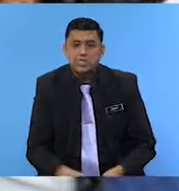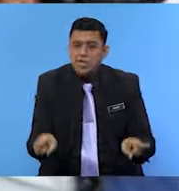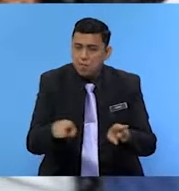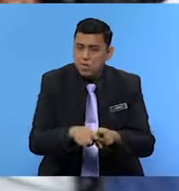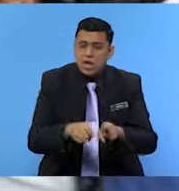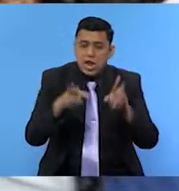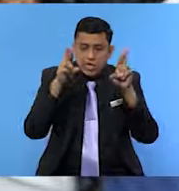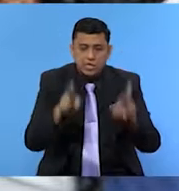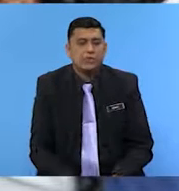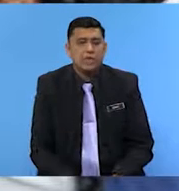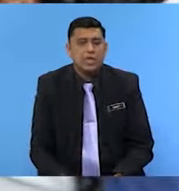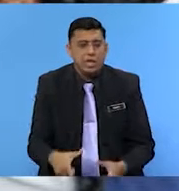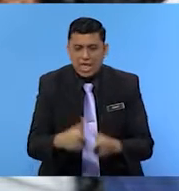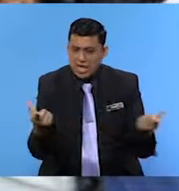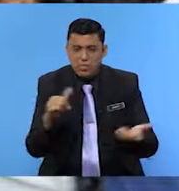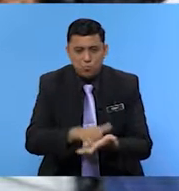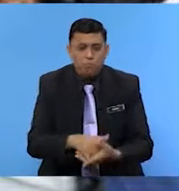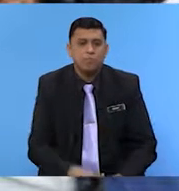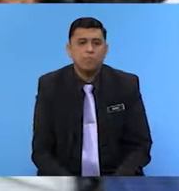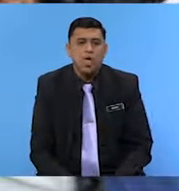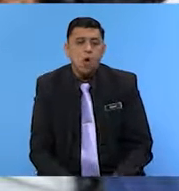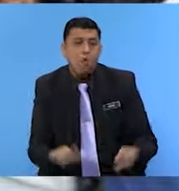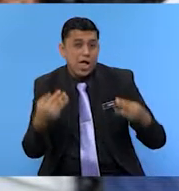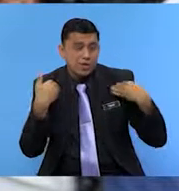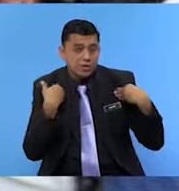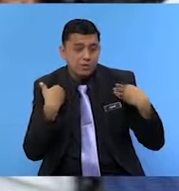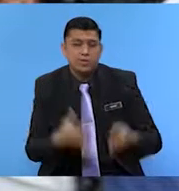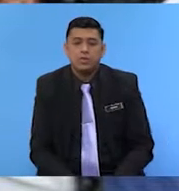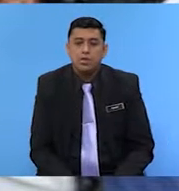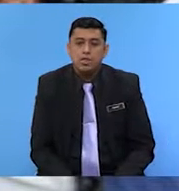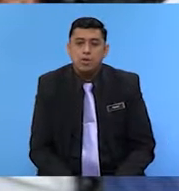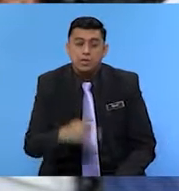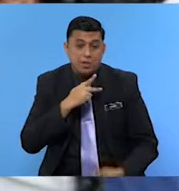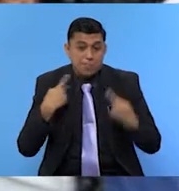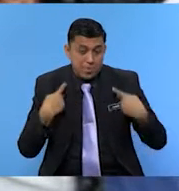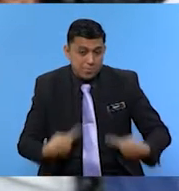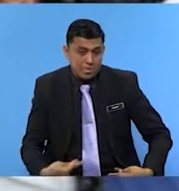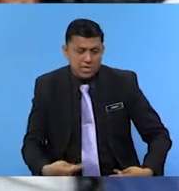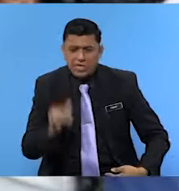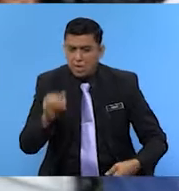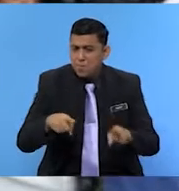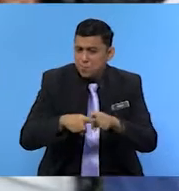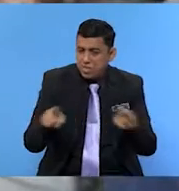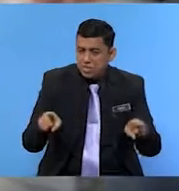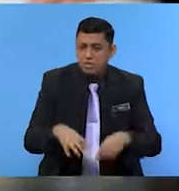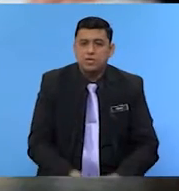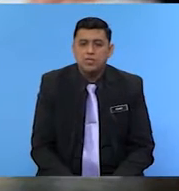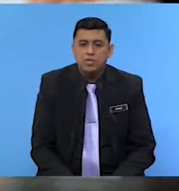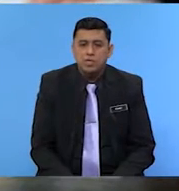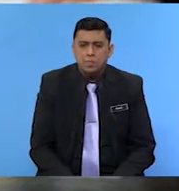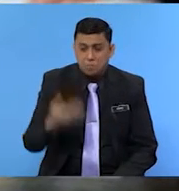rakyat. Di samping itu juga, akan terwujudnya lah kepribadian dan perwatakan yang berbeza